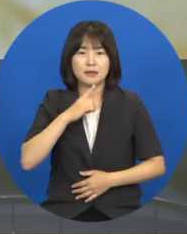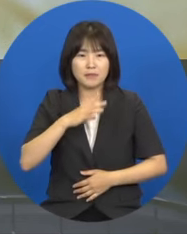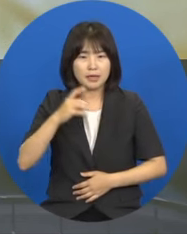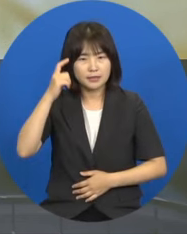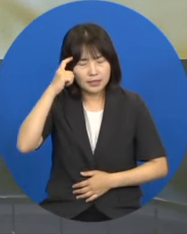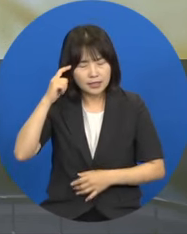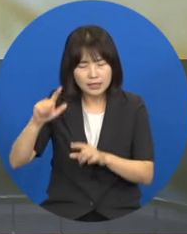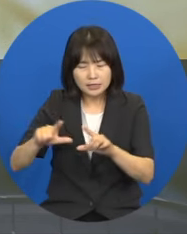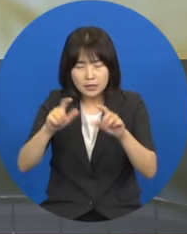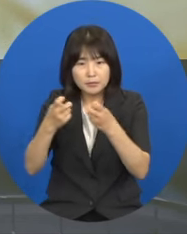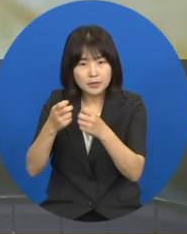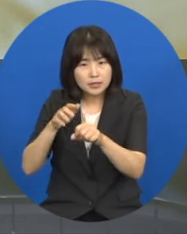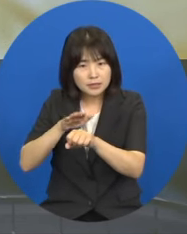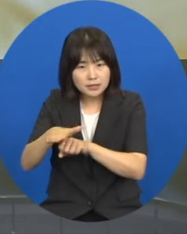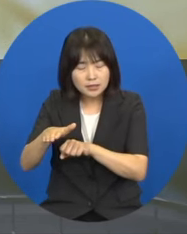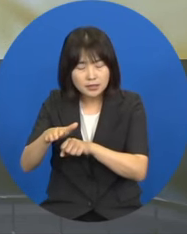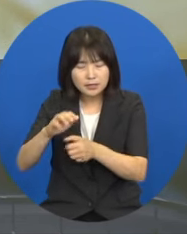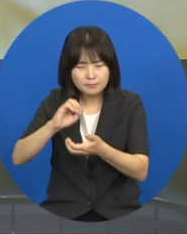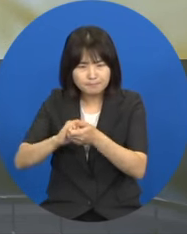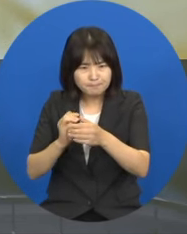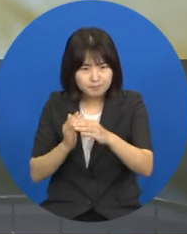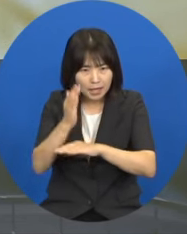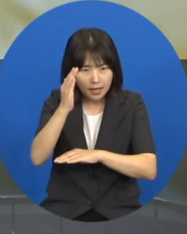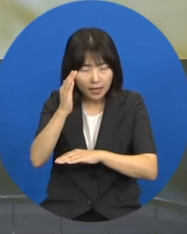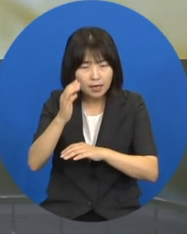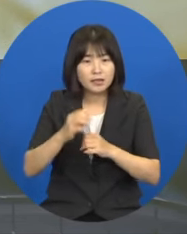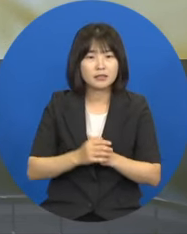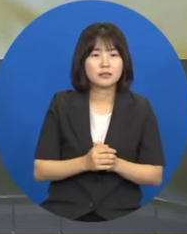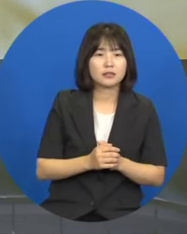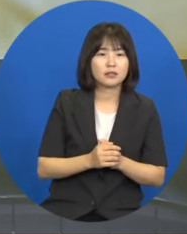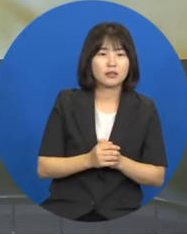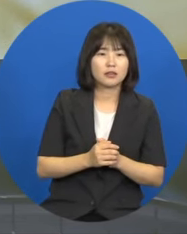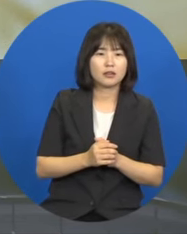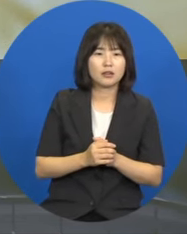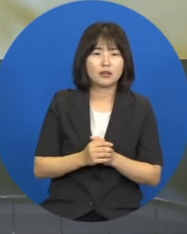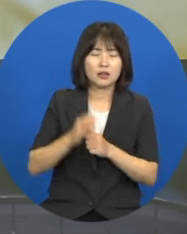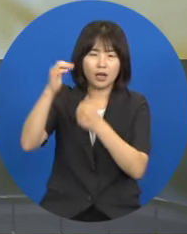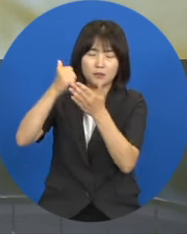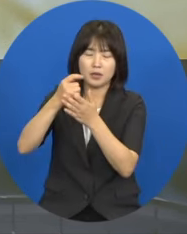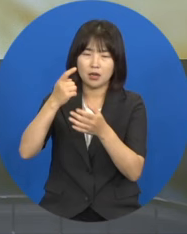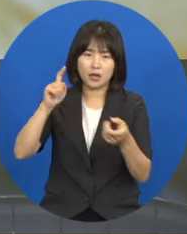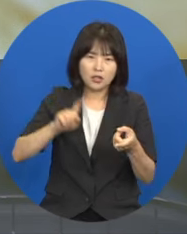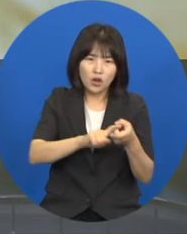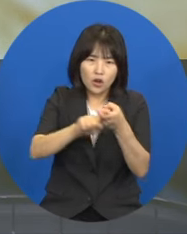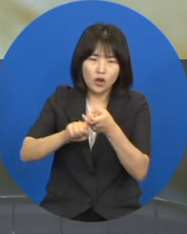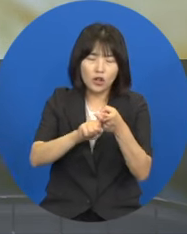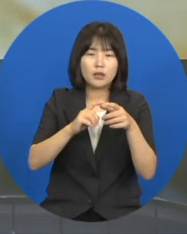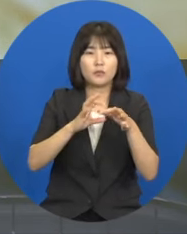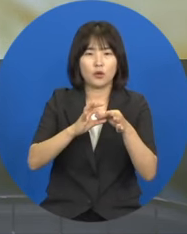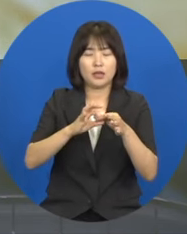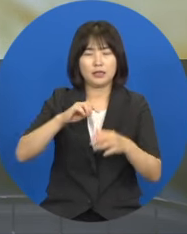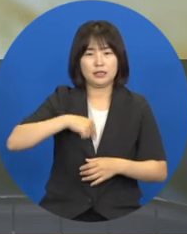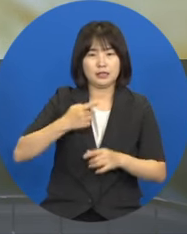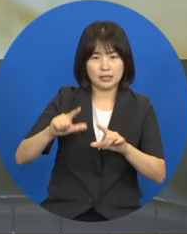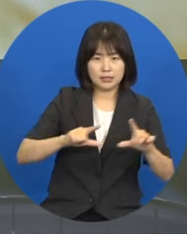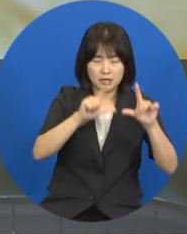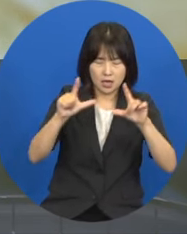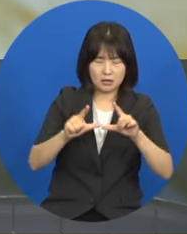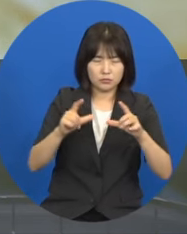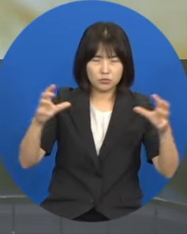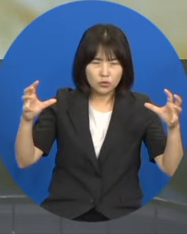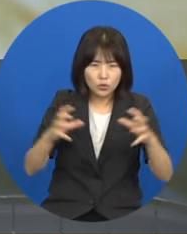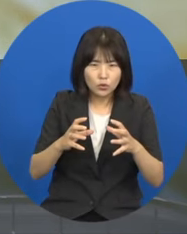혹은 삶의 방식을 초월하여 궁극적인 존재와 연합함으로써 자기 자신의 온 삶을 하나로